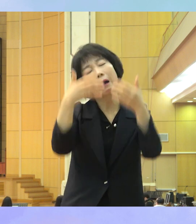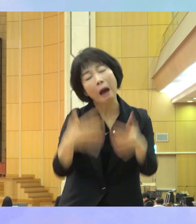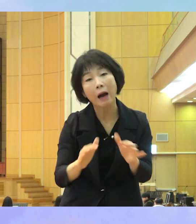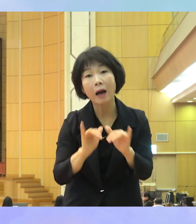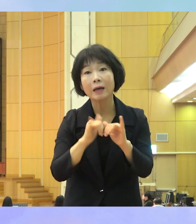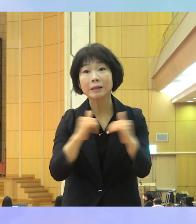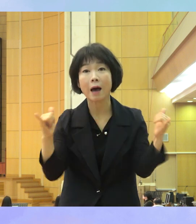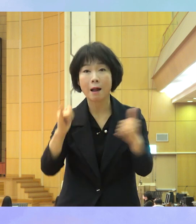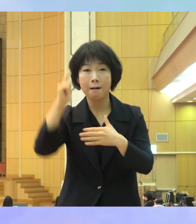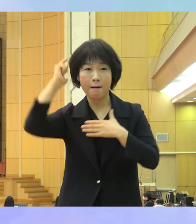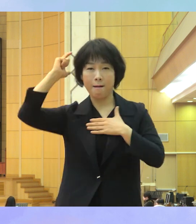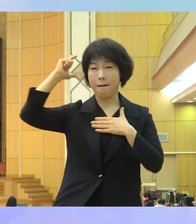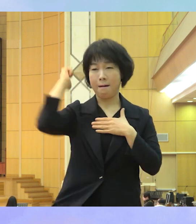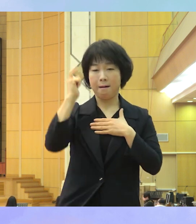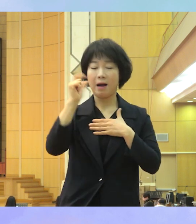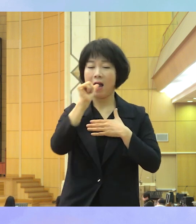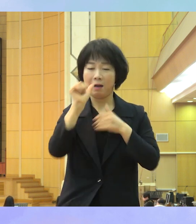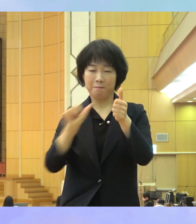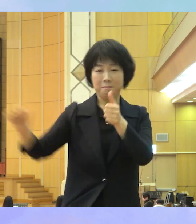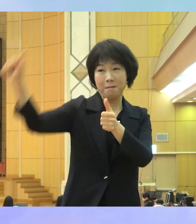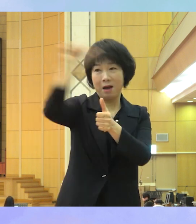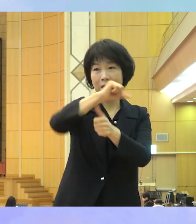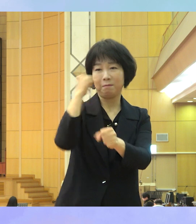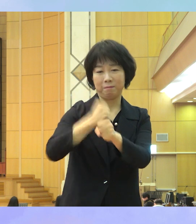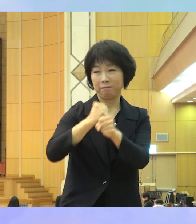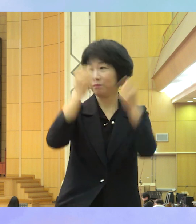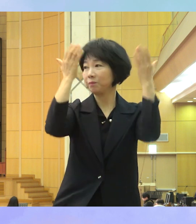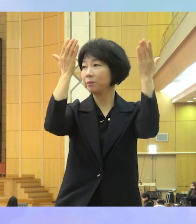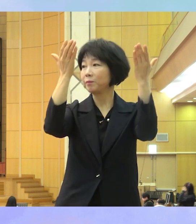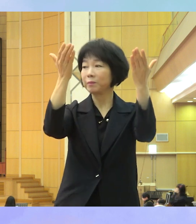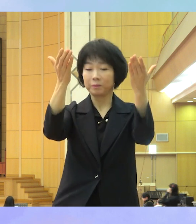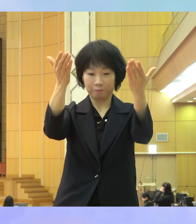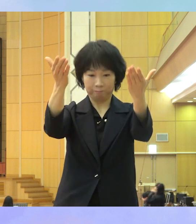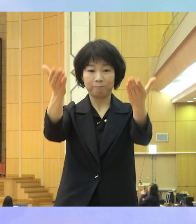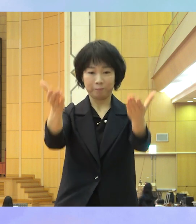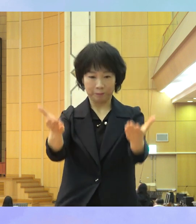자 방패 되시며